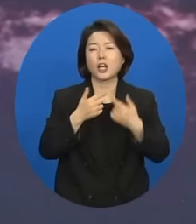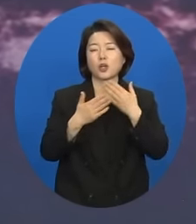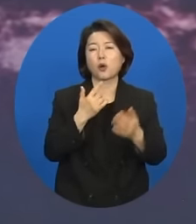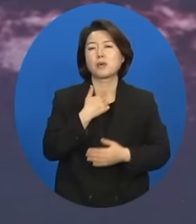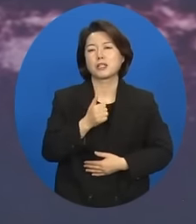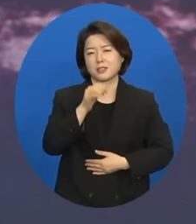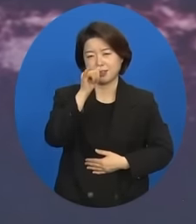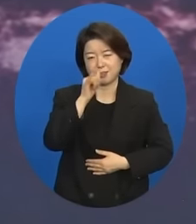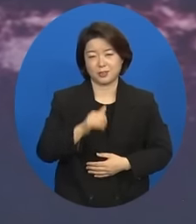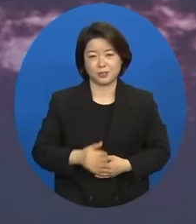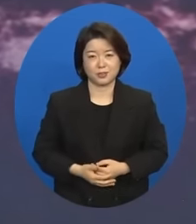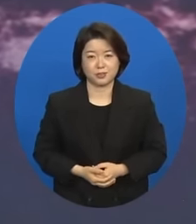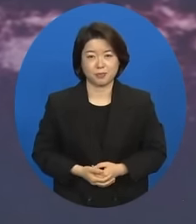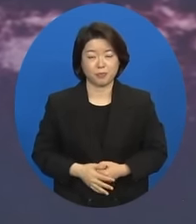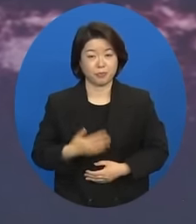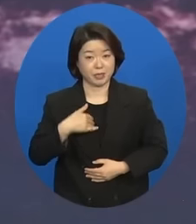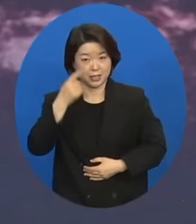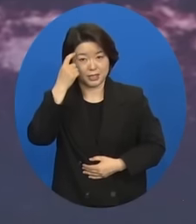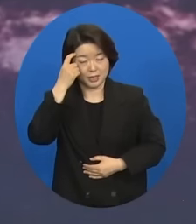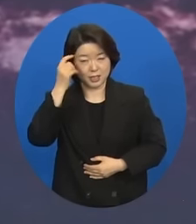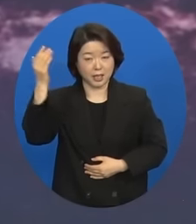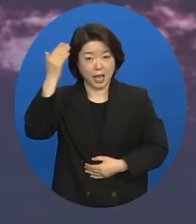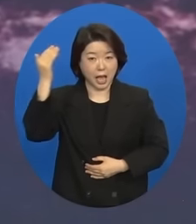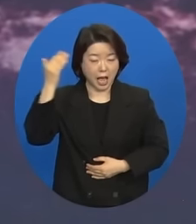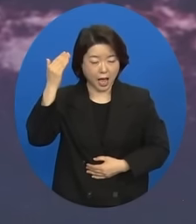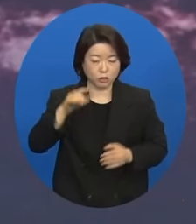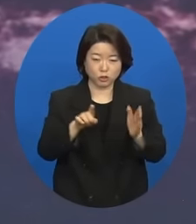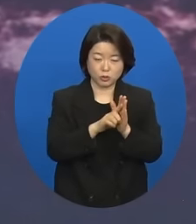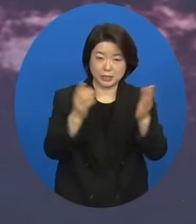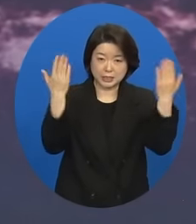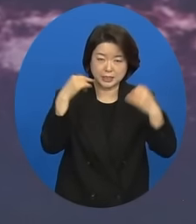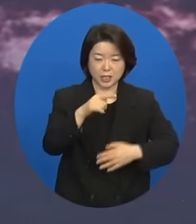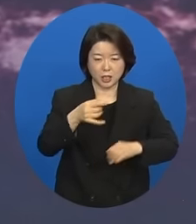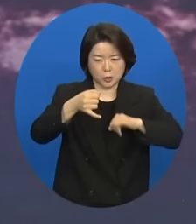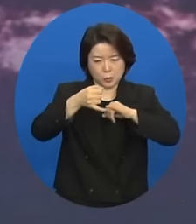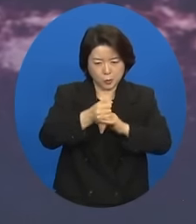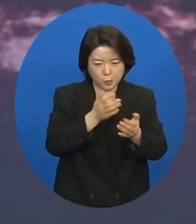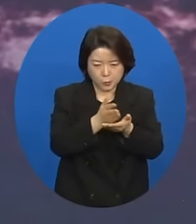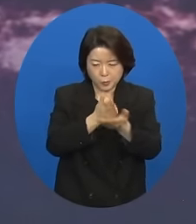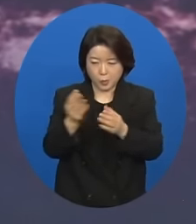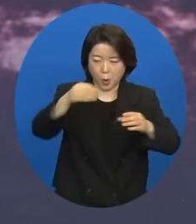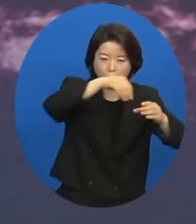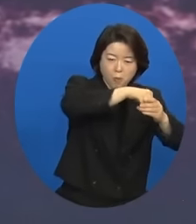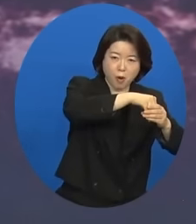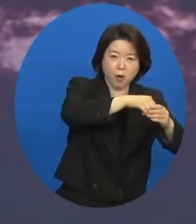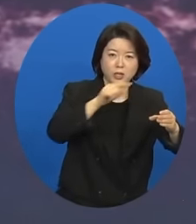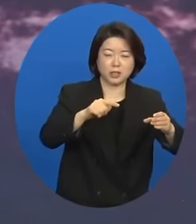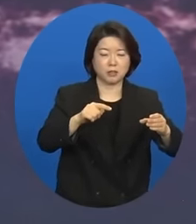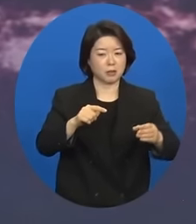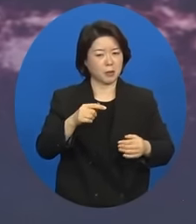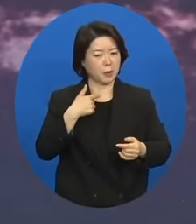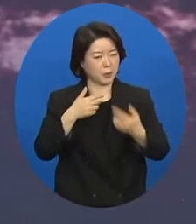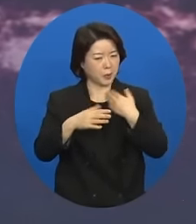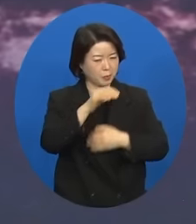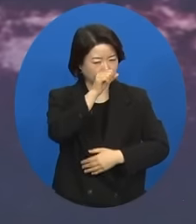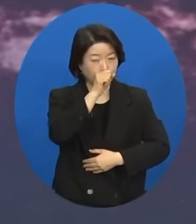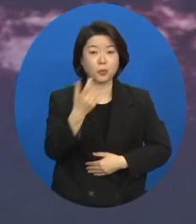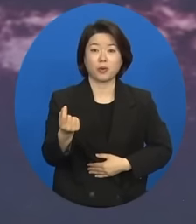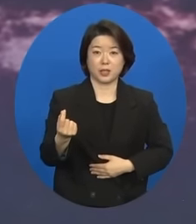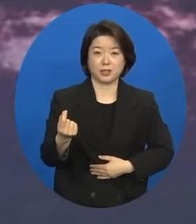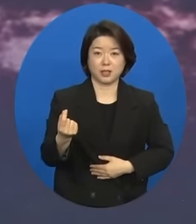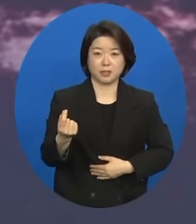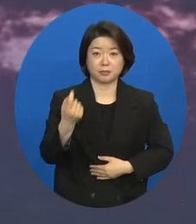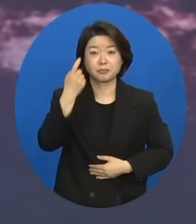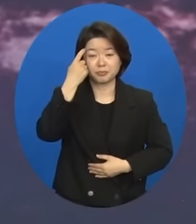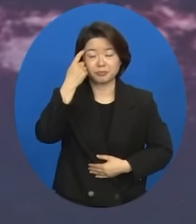있었습니다 그 제가 볼 때 우리 한국의 신학교도 이런 것들의 필수 가정을 한번 넣어서 그런 마음을 좀 경험해야 되지 않을까 싶을 정도로 그런